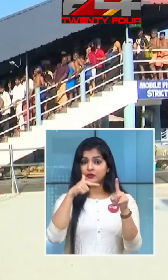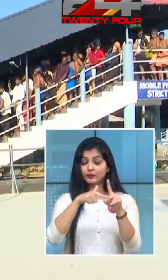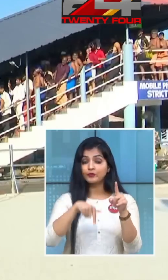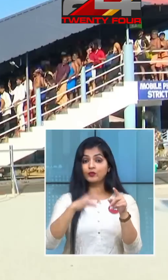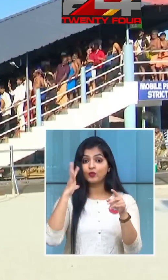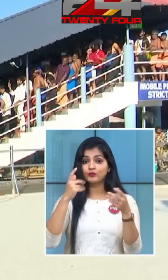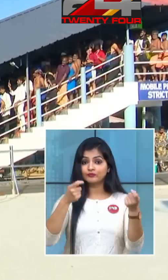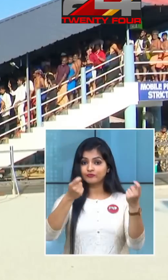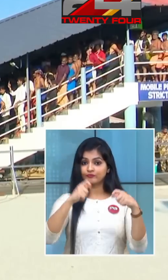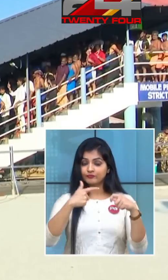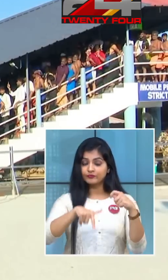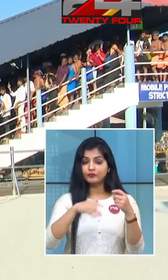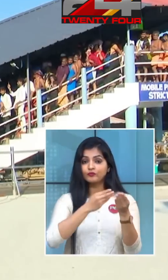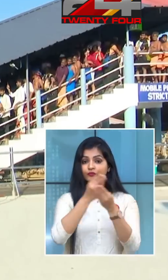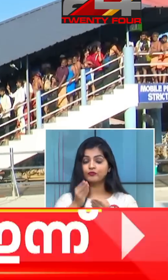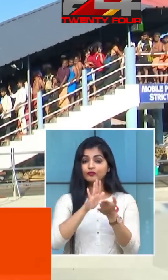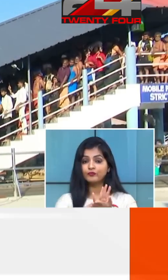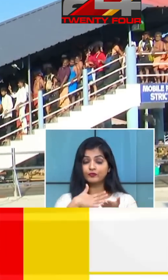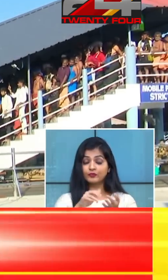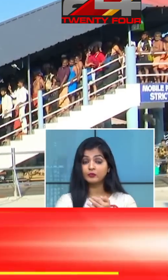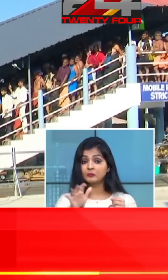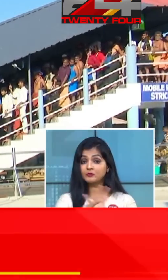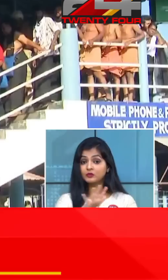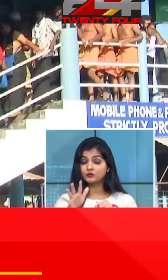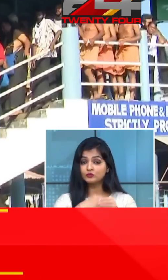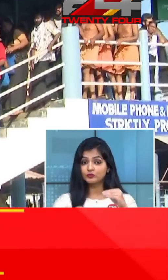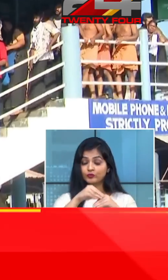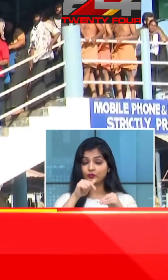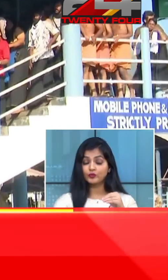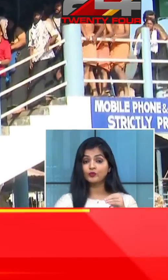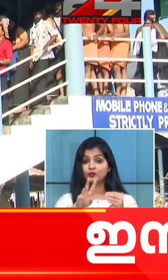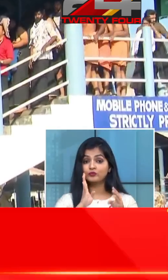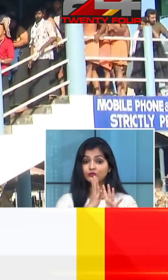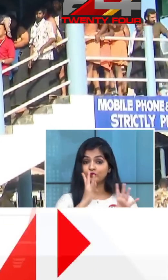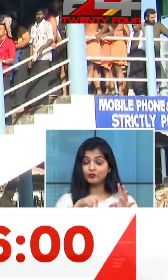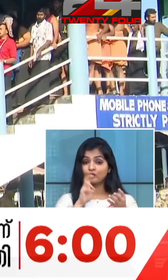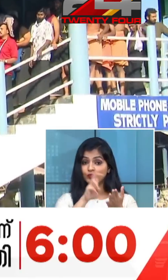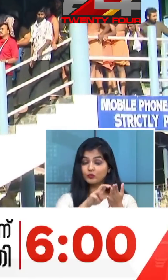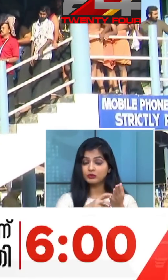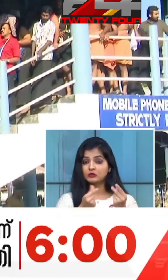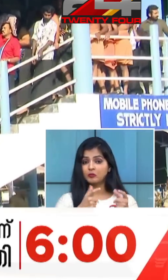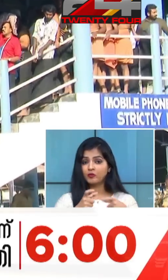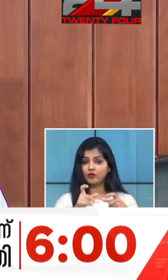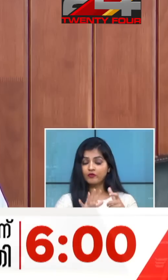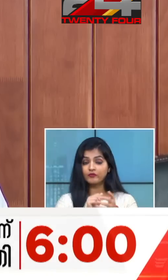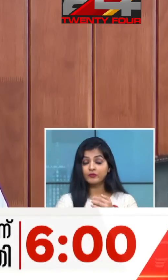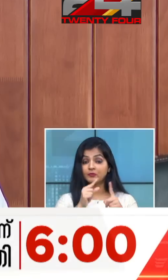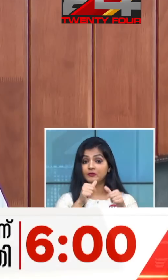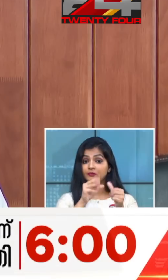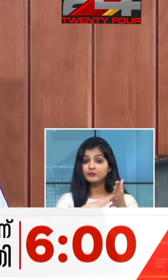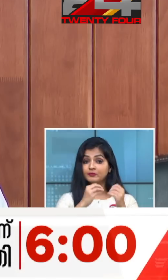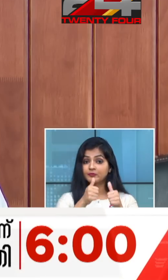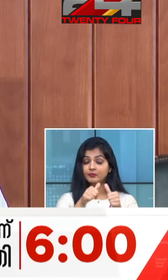ദീപാരാധന. തിരക്കുയർന്നതോടെ വെർച്വൽ ക്യൂ ബുക്കിംഗിലും സ്പോട്ട് ബുക്കിംഗിലും നാളെയും മറ്റന്നാളും നിയന്ത്രണമുണ്ട്. എന്നാൽ പമ്പയിലെത്തുന്ന